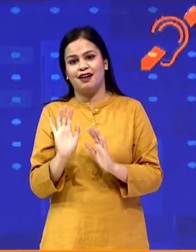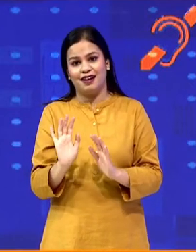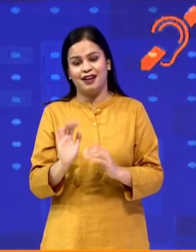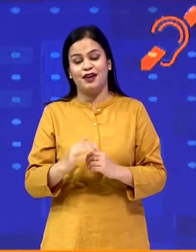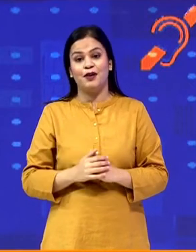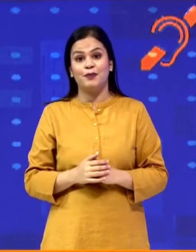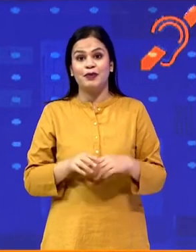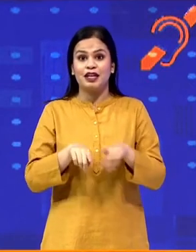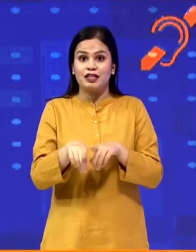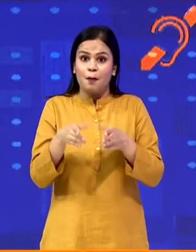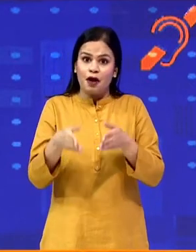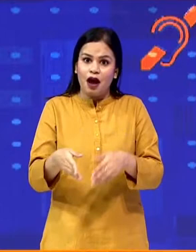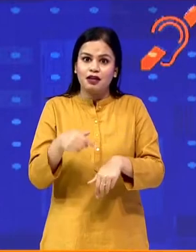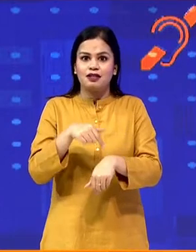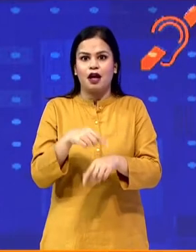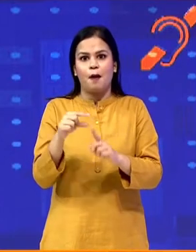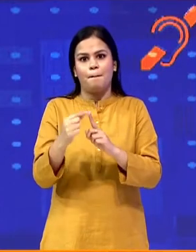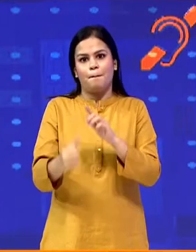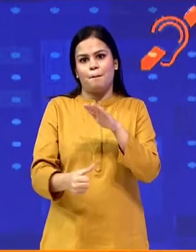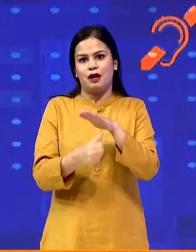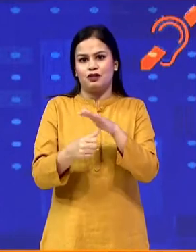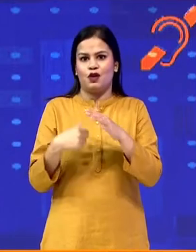प्रेसिडेंट की जरूर है